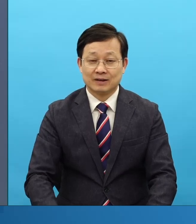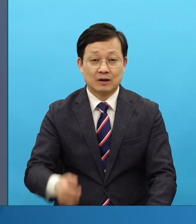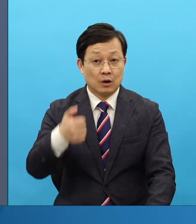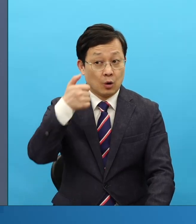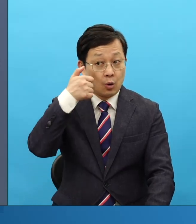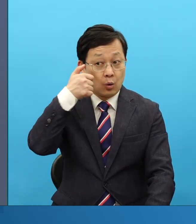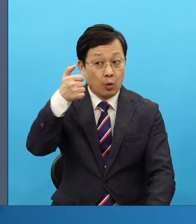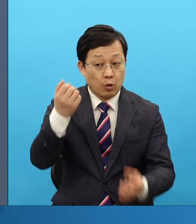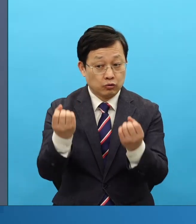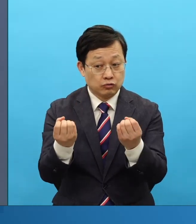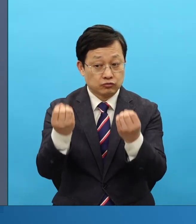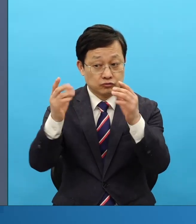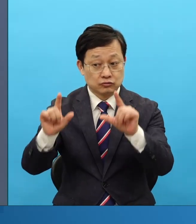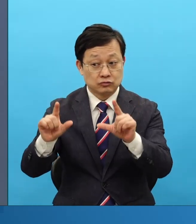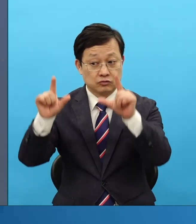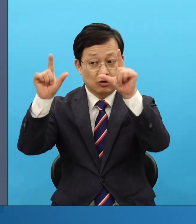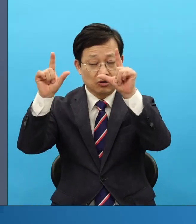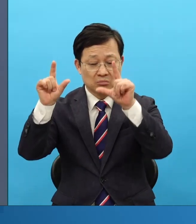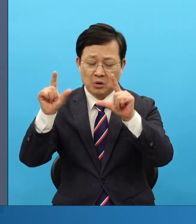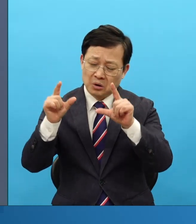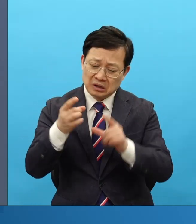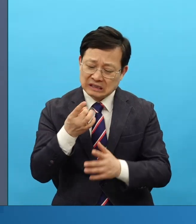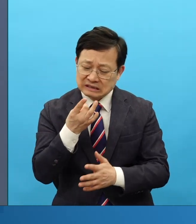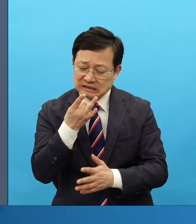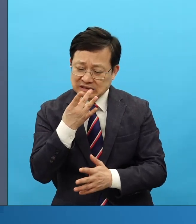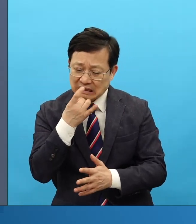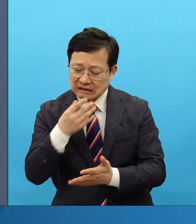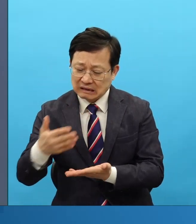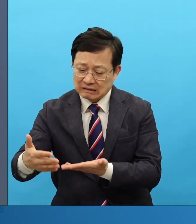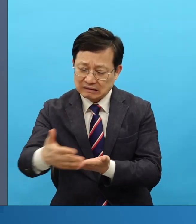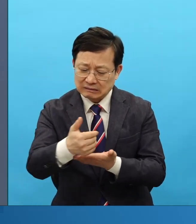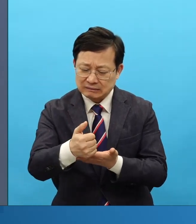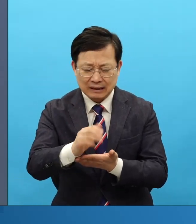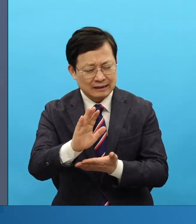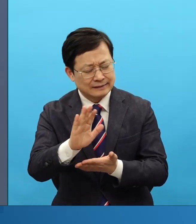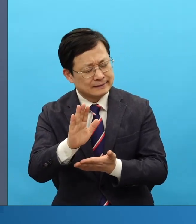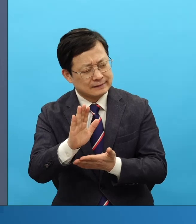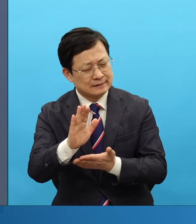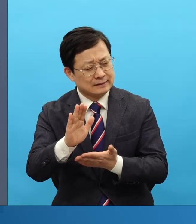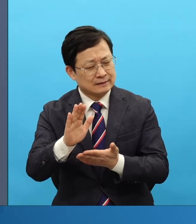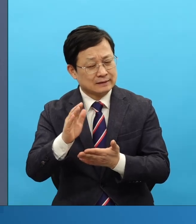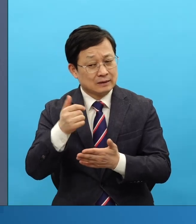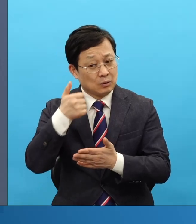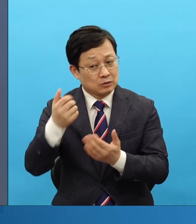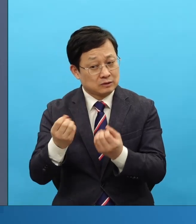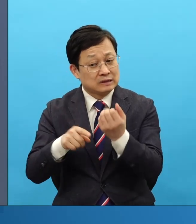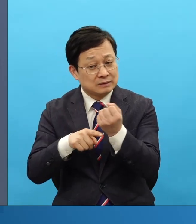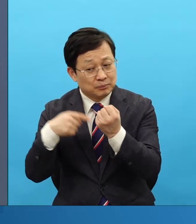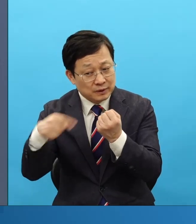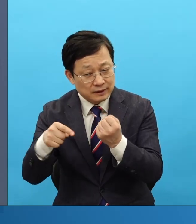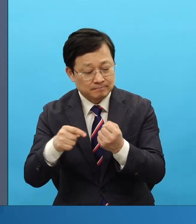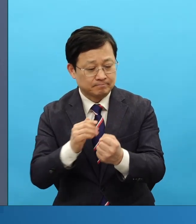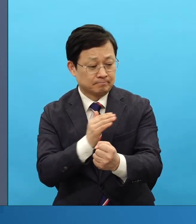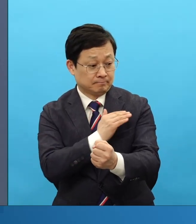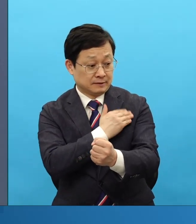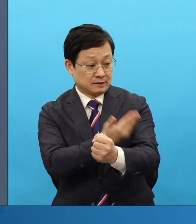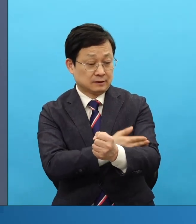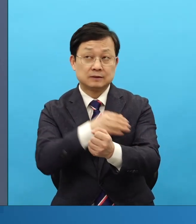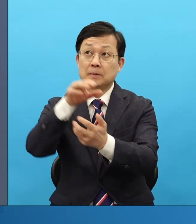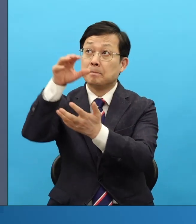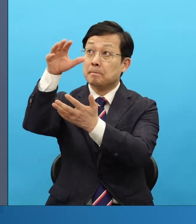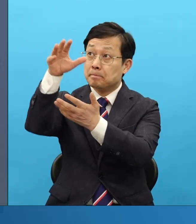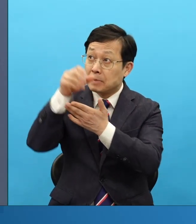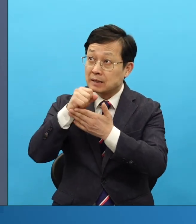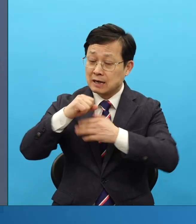오순절은 이제 곡식을 거두은 것처럼 보이지만은 하나님의 능력이 임해서 광야길을 걸어가게 만들어. And in the day of Pentecost, it seems that they have